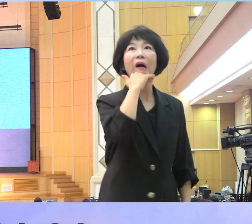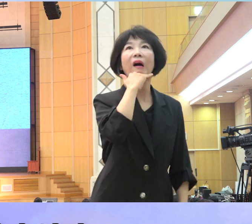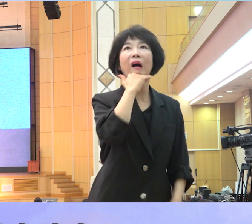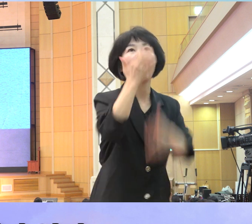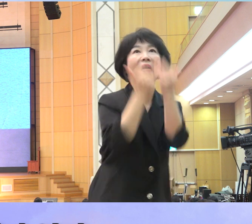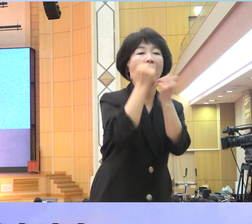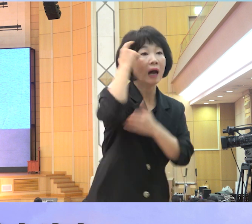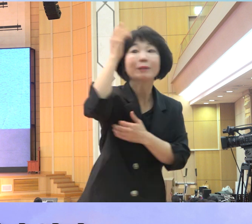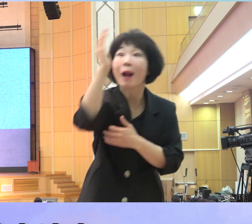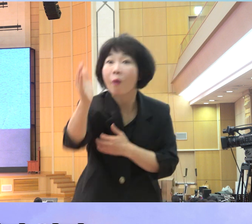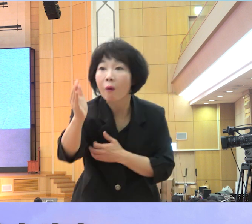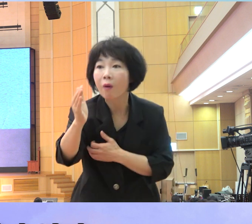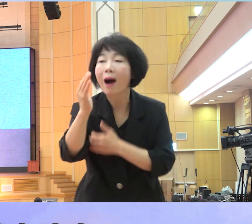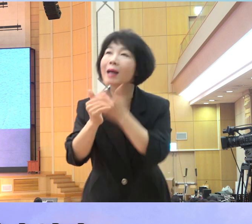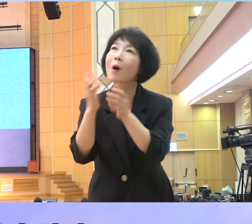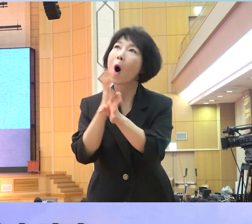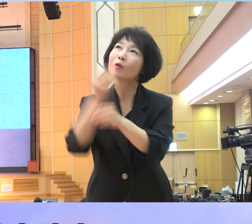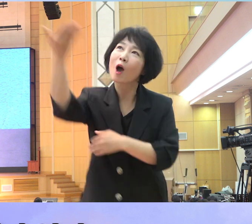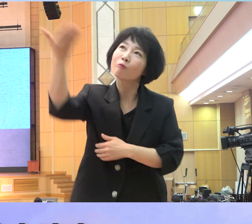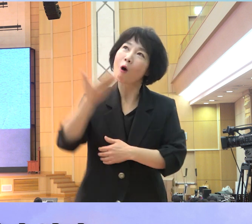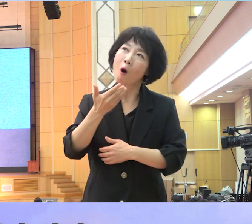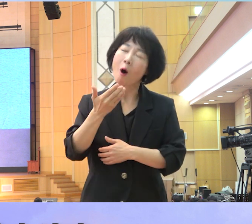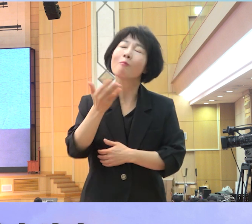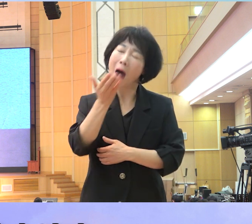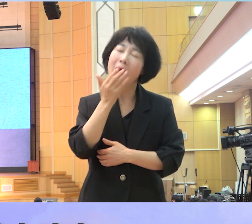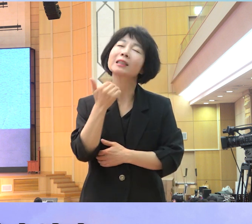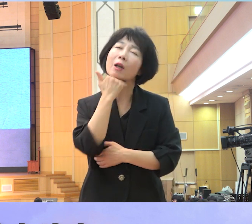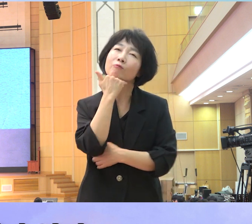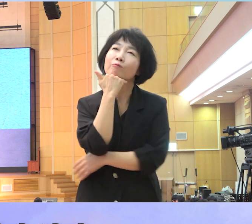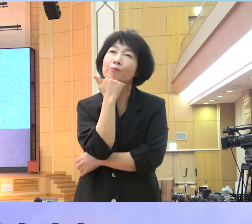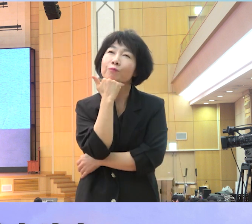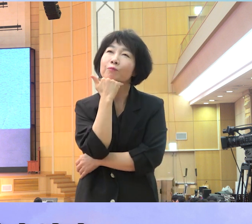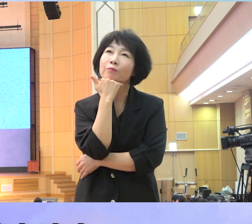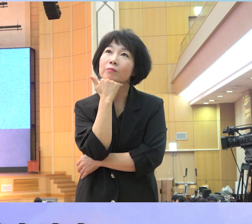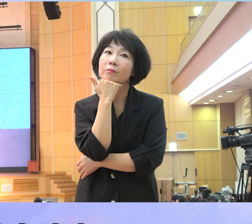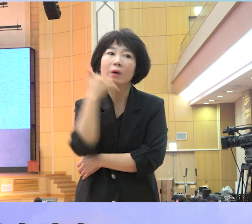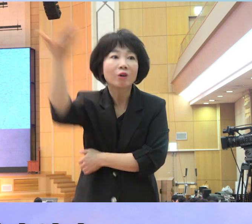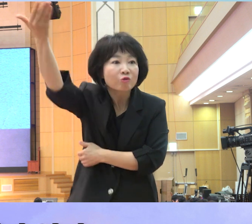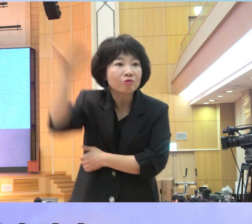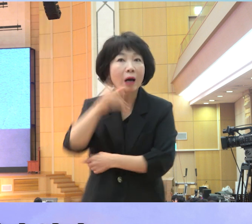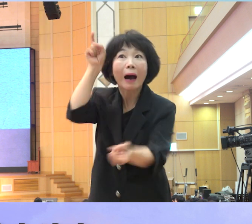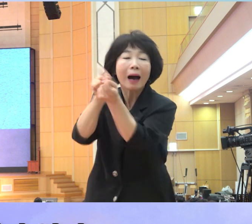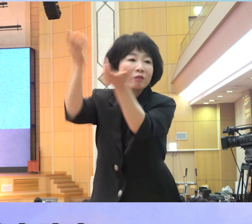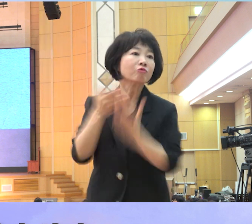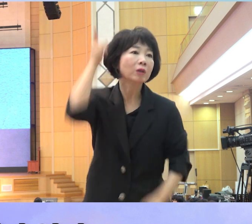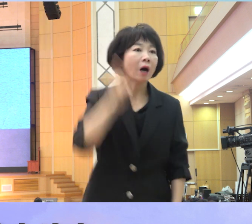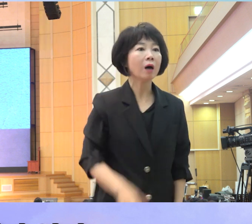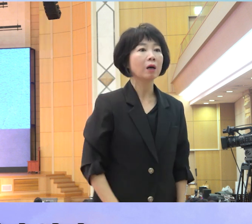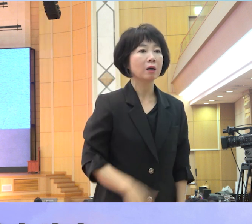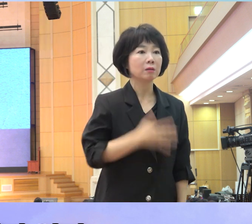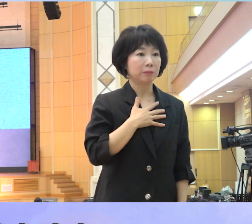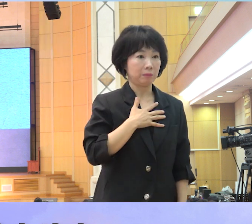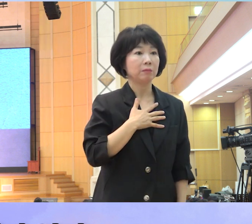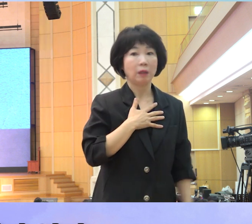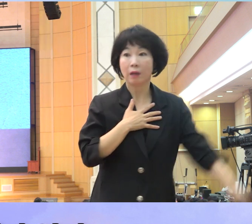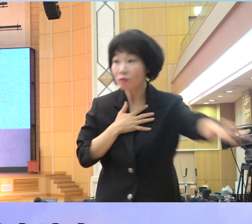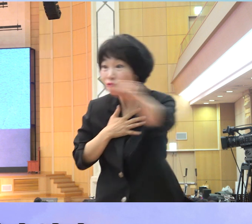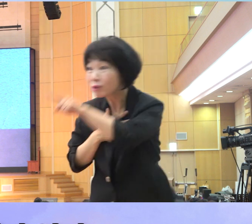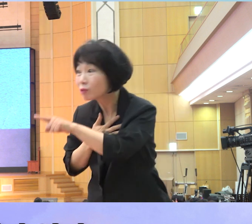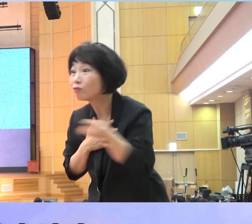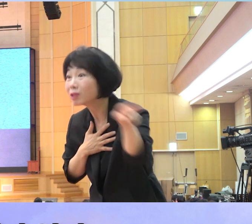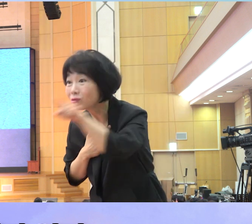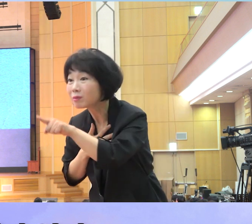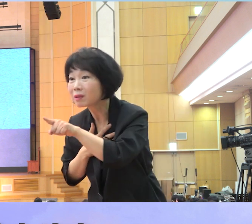내용입니다. 예레미야 애가는 예레미야가 썼다고 이렇게 나와 있는데 애가 슬플